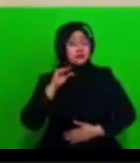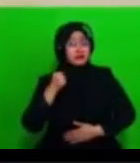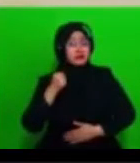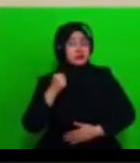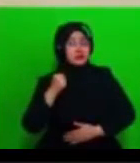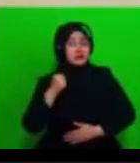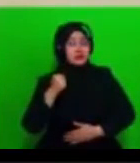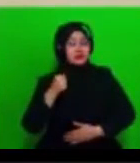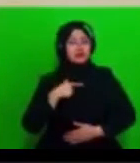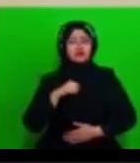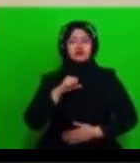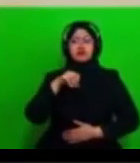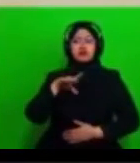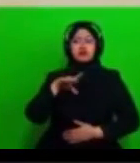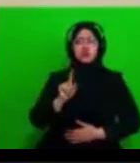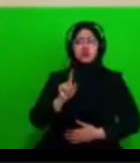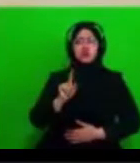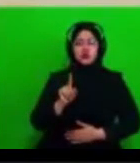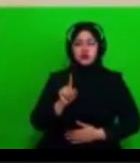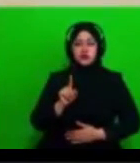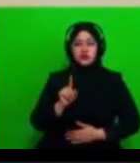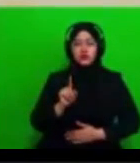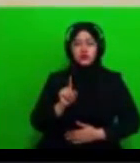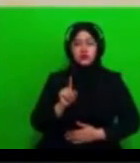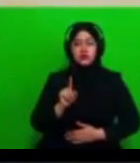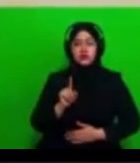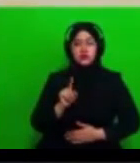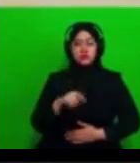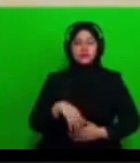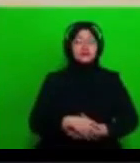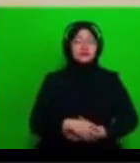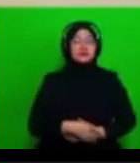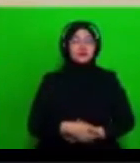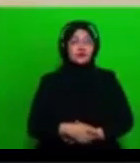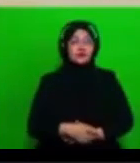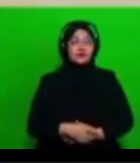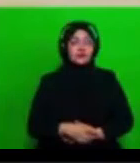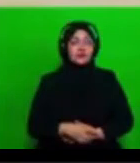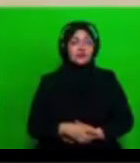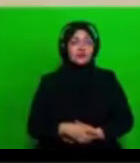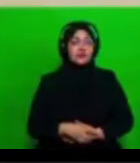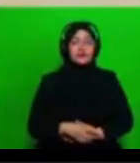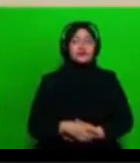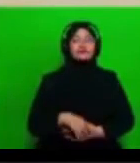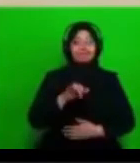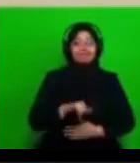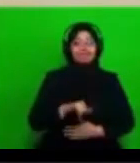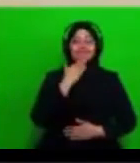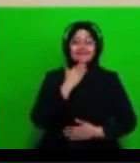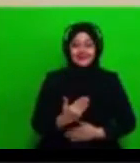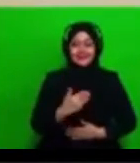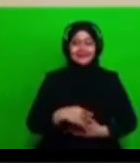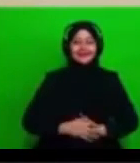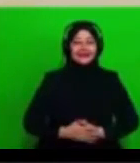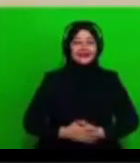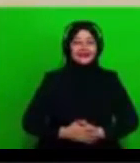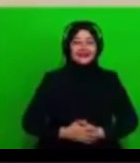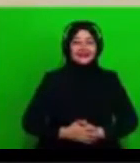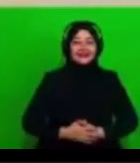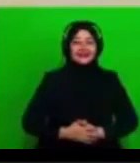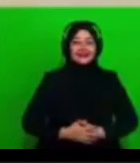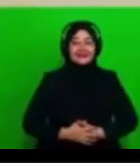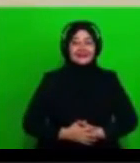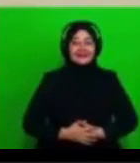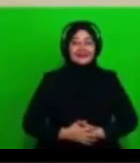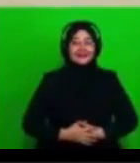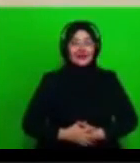Ya, boleh diaktifkan kiranya Pak mikrofonnya. Baik, kami aktifkan kembali. Ya. Terima kasih dengan